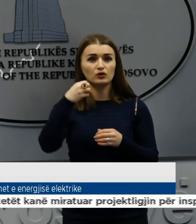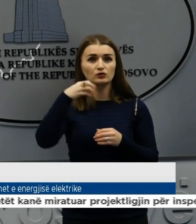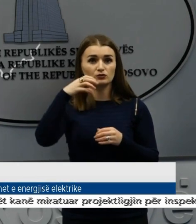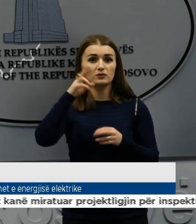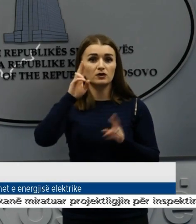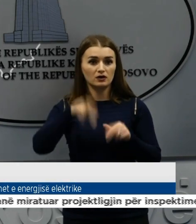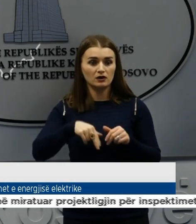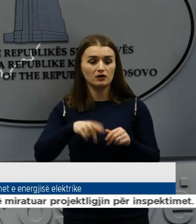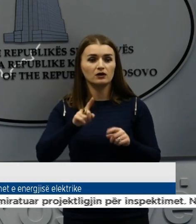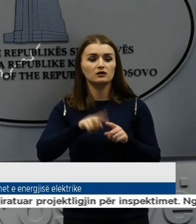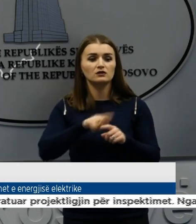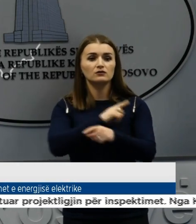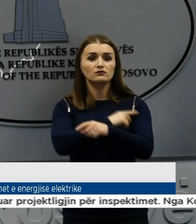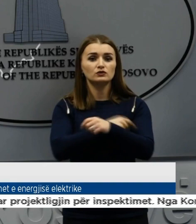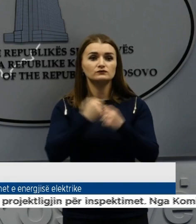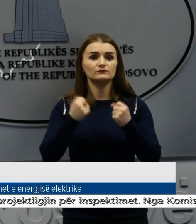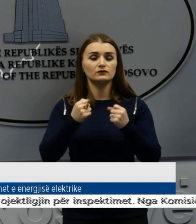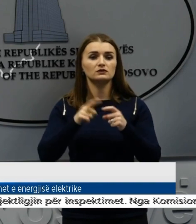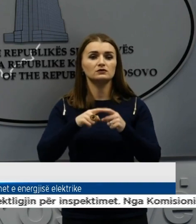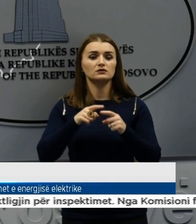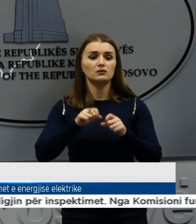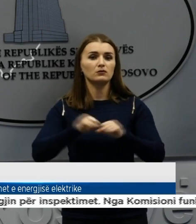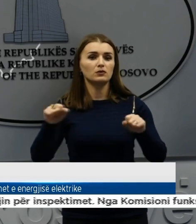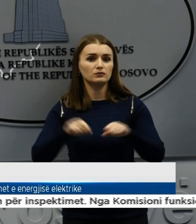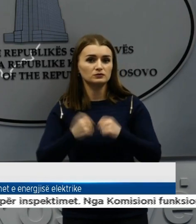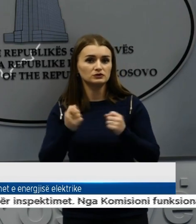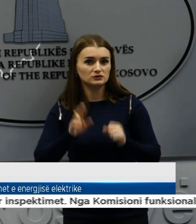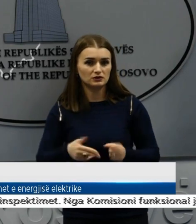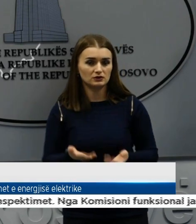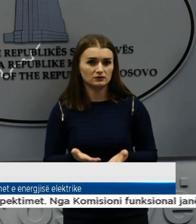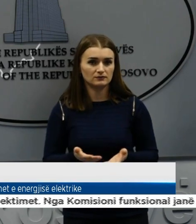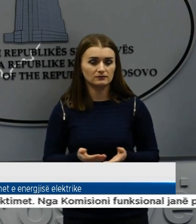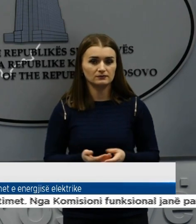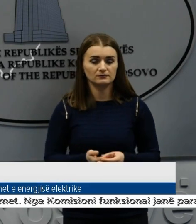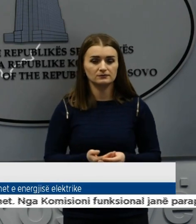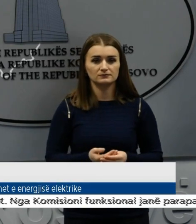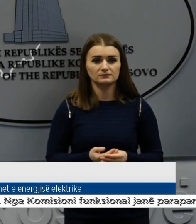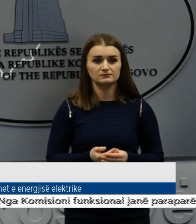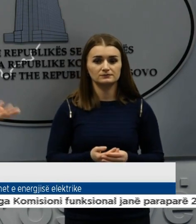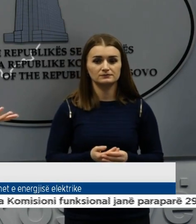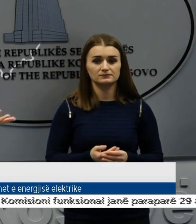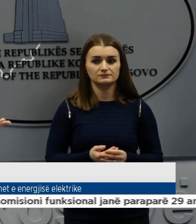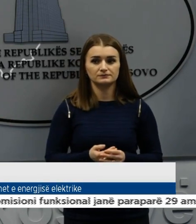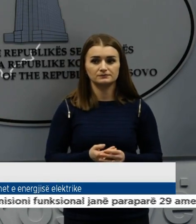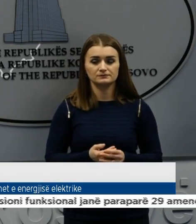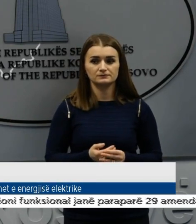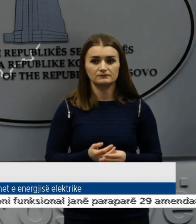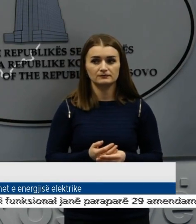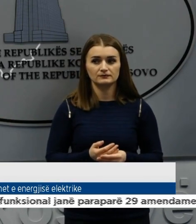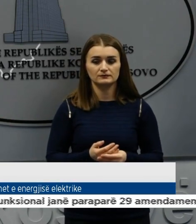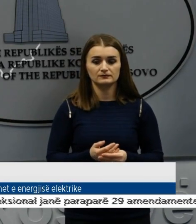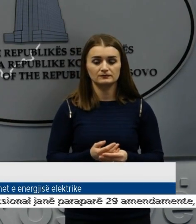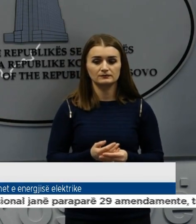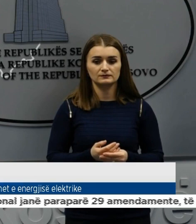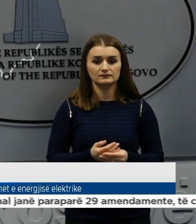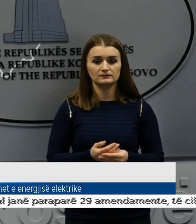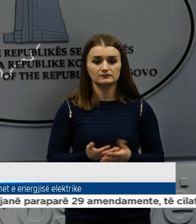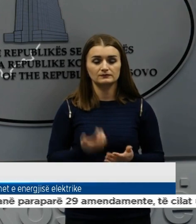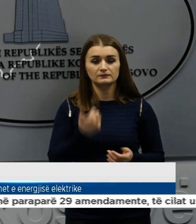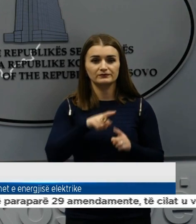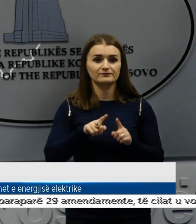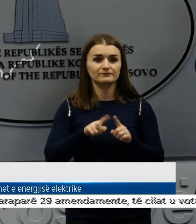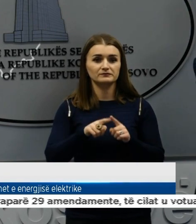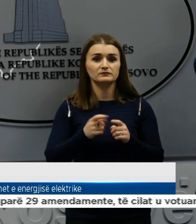që rast aktivizohen siguresat dhe pastaj duhet një kohë më e gjatë, sepse duhet ekipe të dalin në teren, edhe në rastin kur